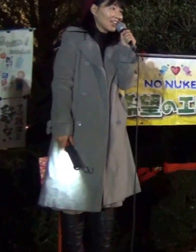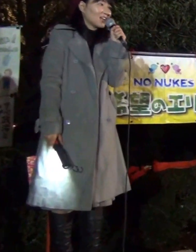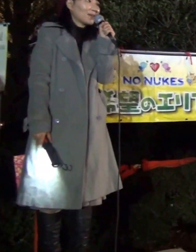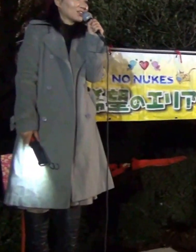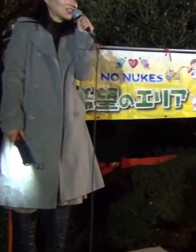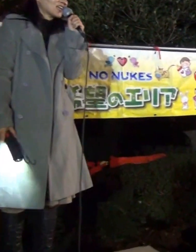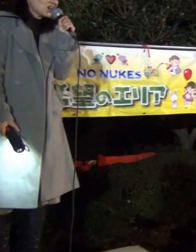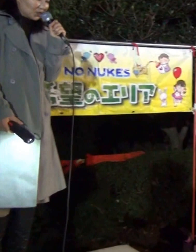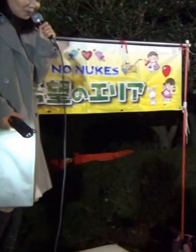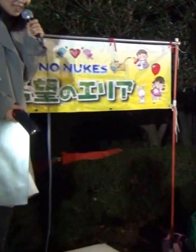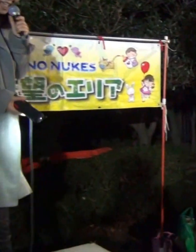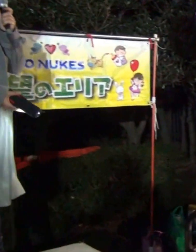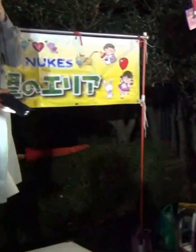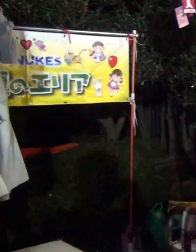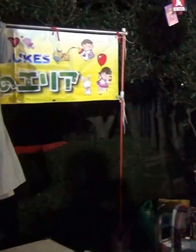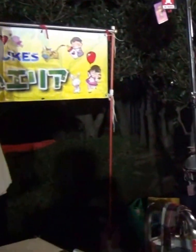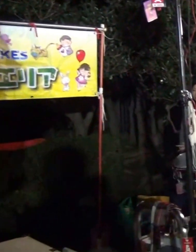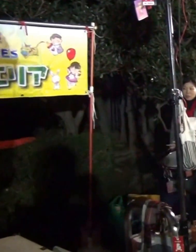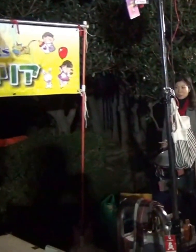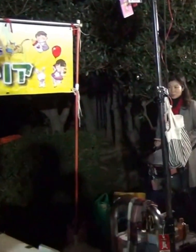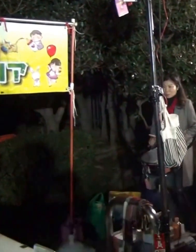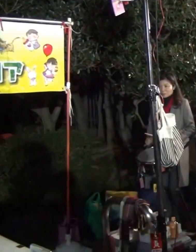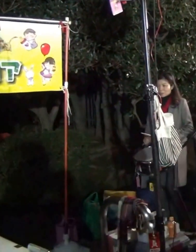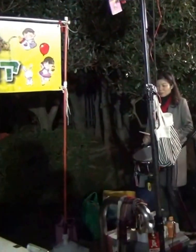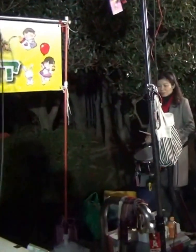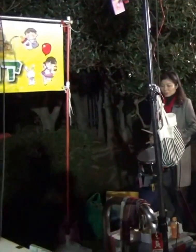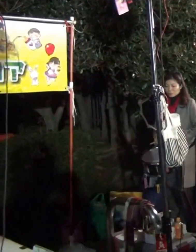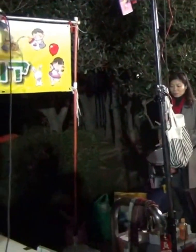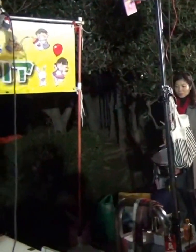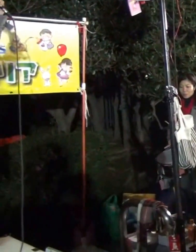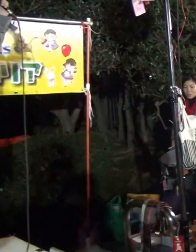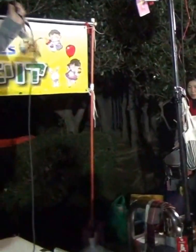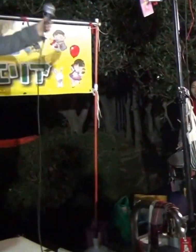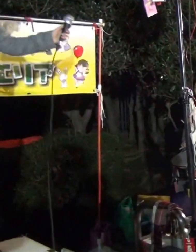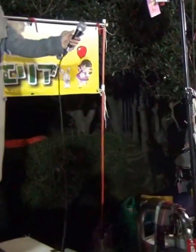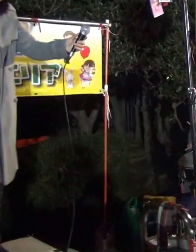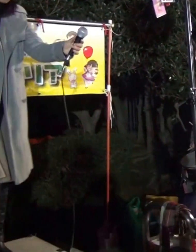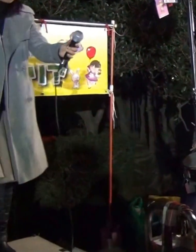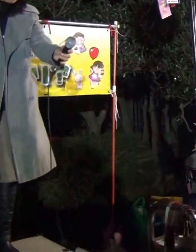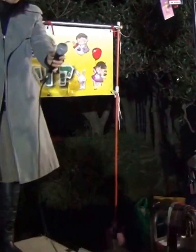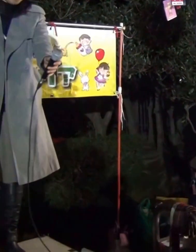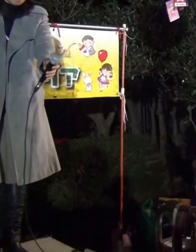のでね、なるべく素敵な言葉で、ね、平和をつなぎたいです。はい、ではお願いします。